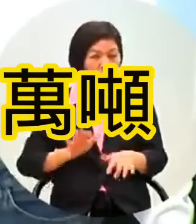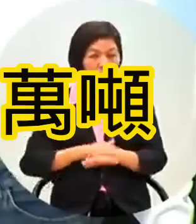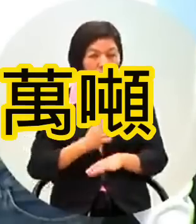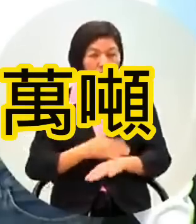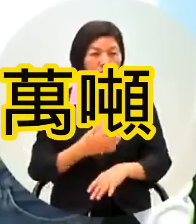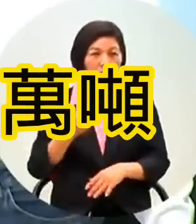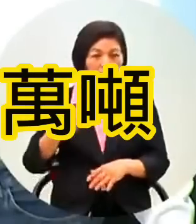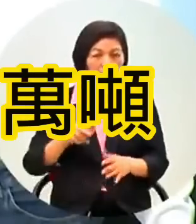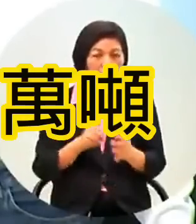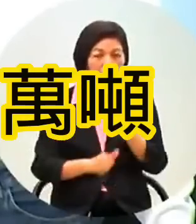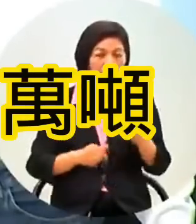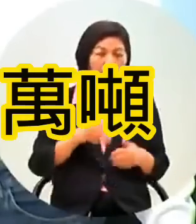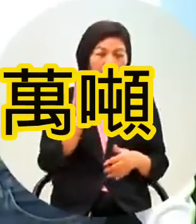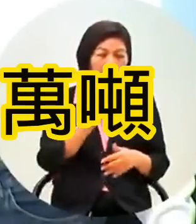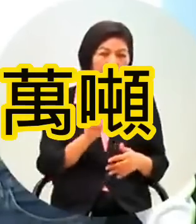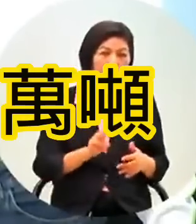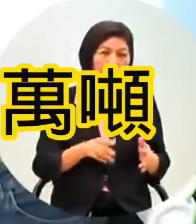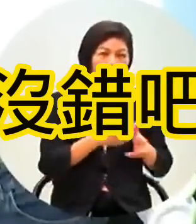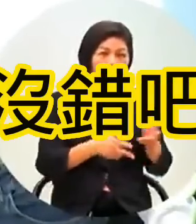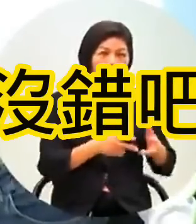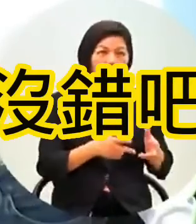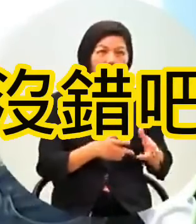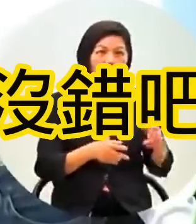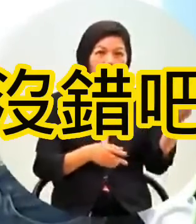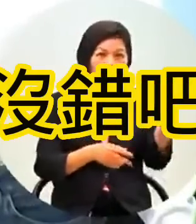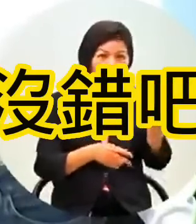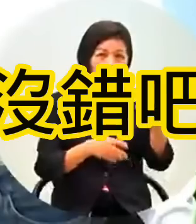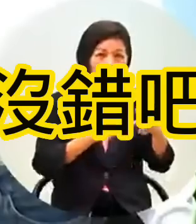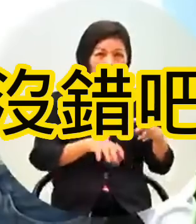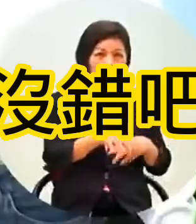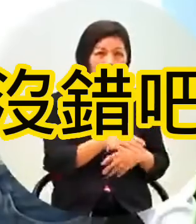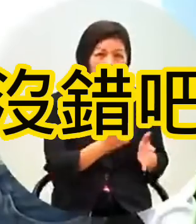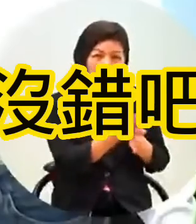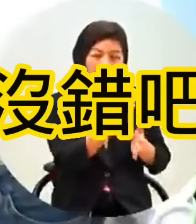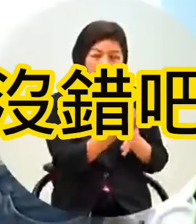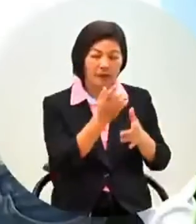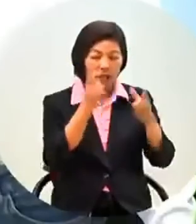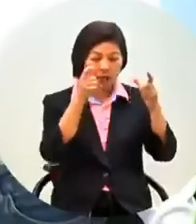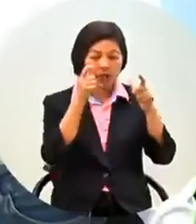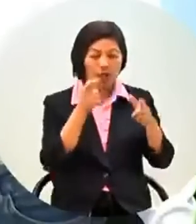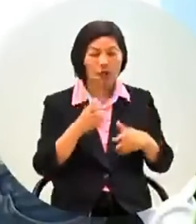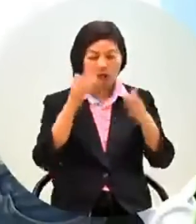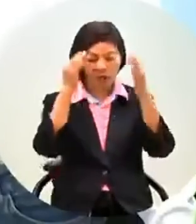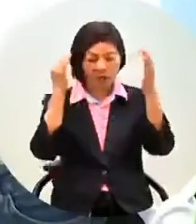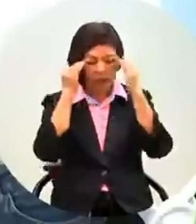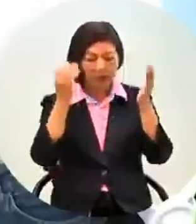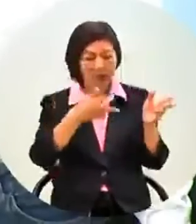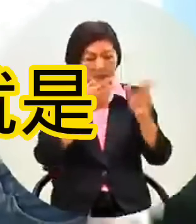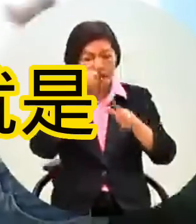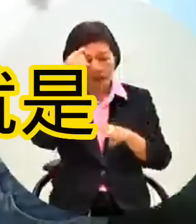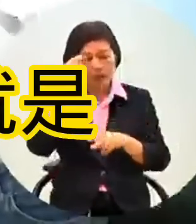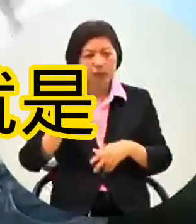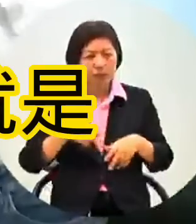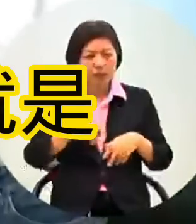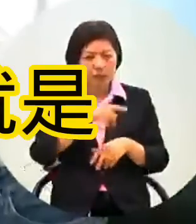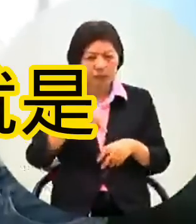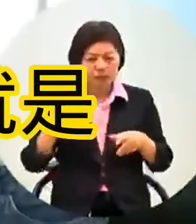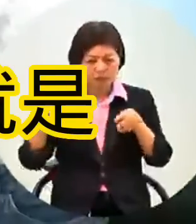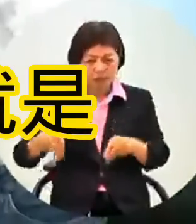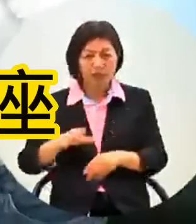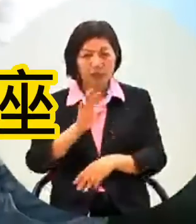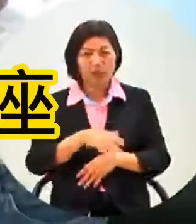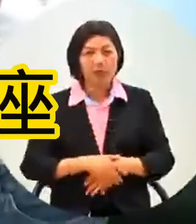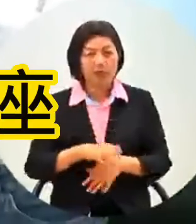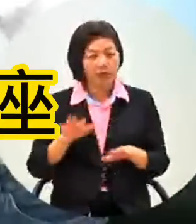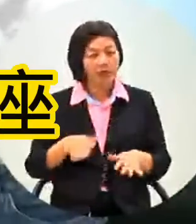水厂2座是10.5万吨。 你讲的是北高雄的桥头跟南子，没错吧？ 大家都已经跟我们签约。 是，我现在想跟你讨